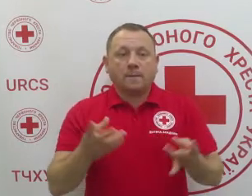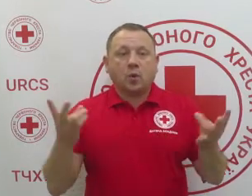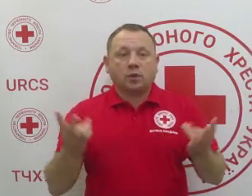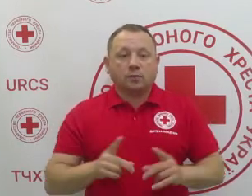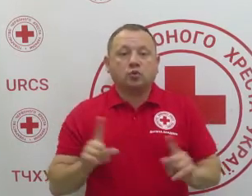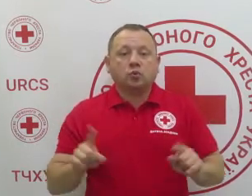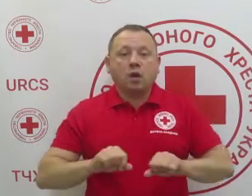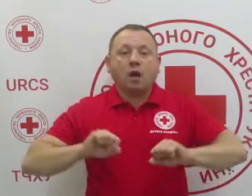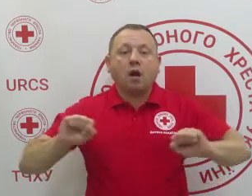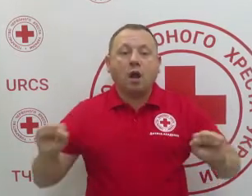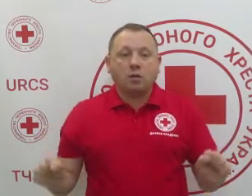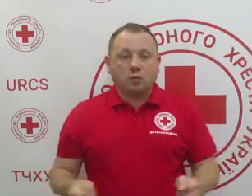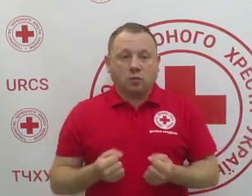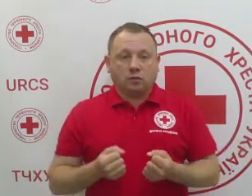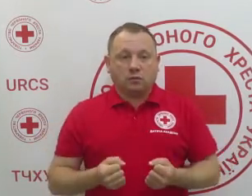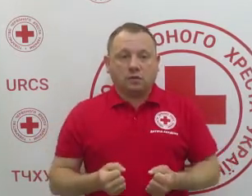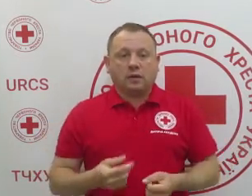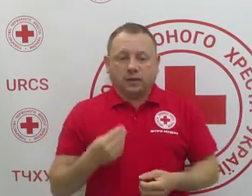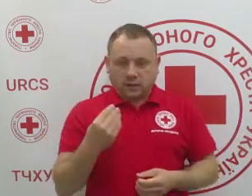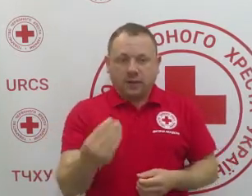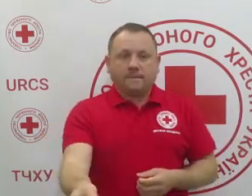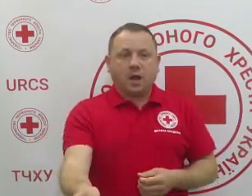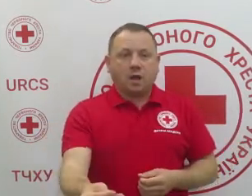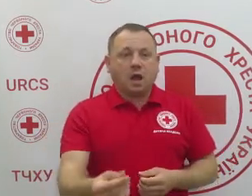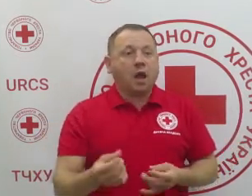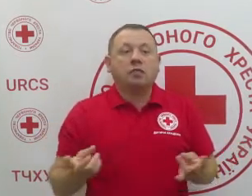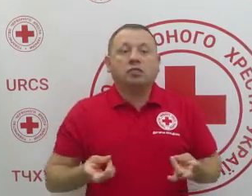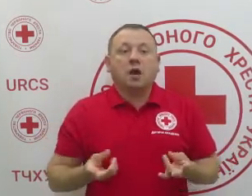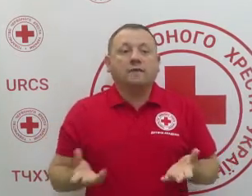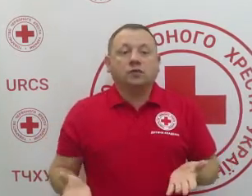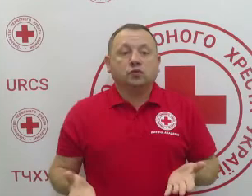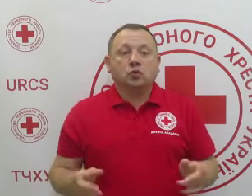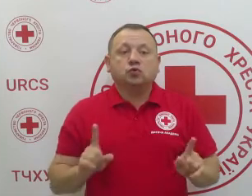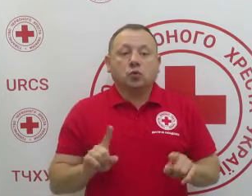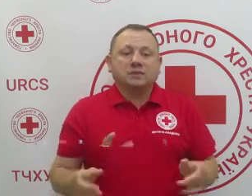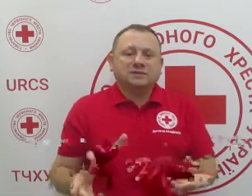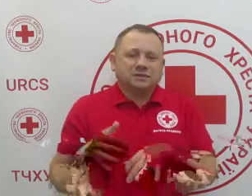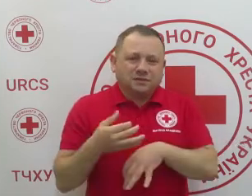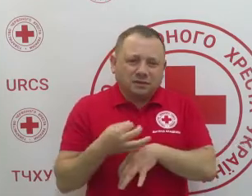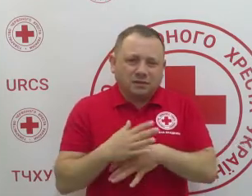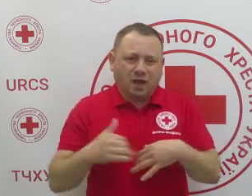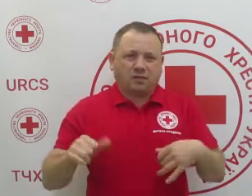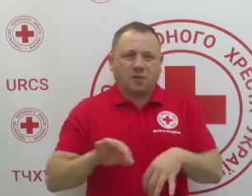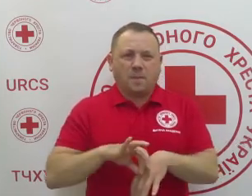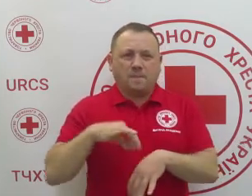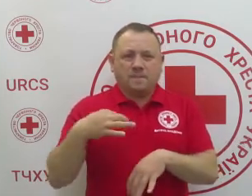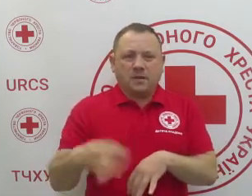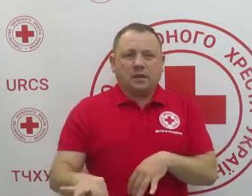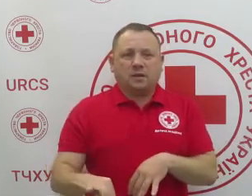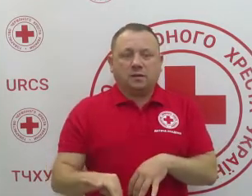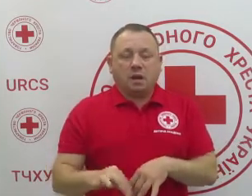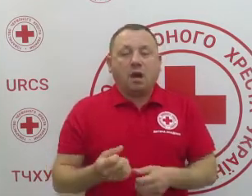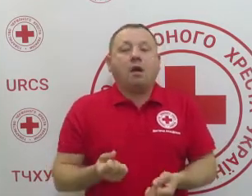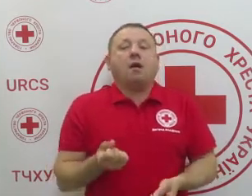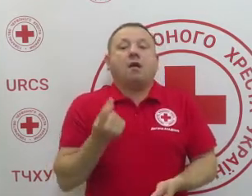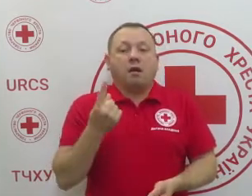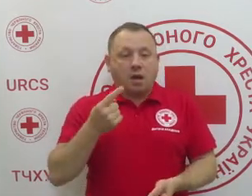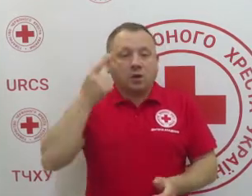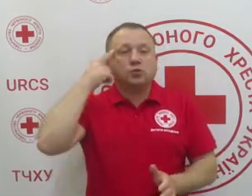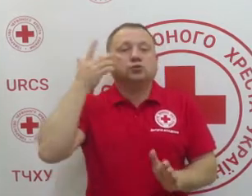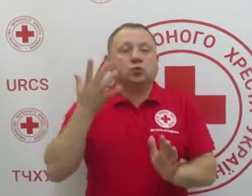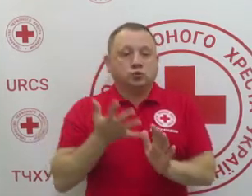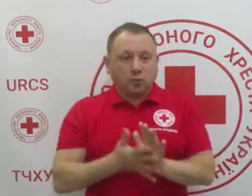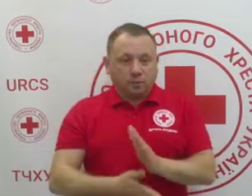тобі потрібно щось холодне. Тримай. А навіщо? Щоб зняти біль.